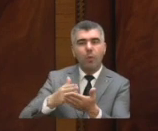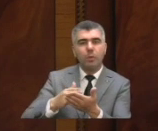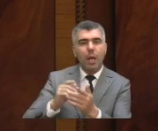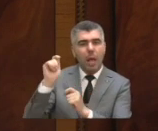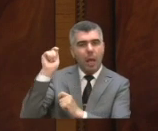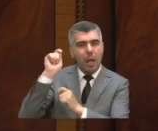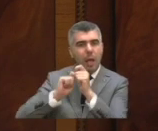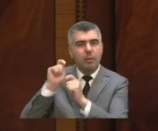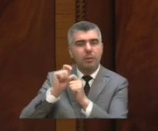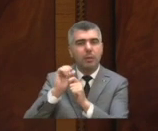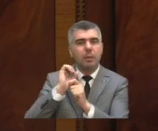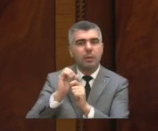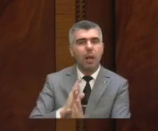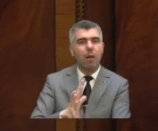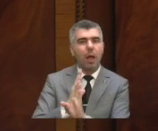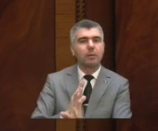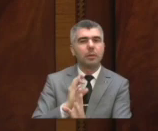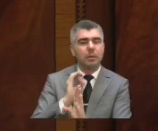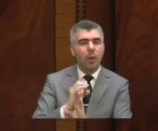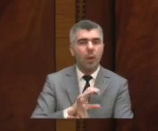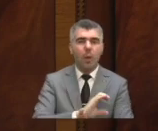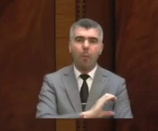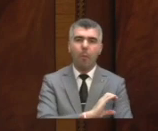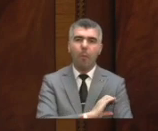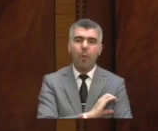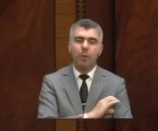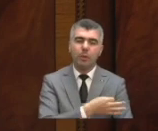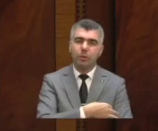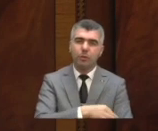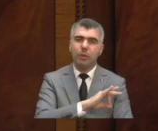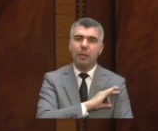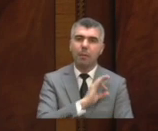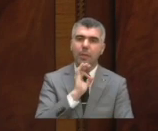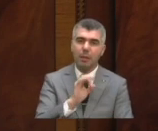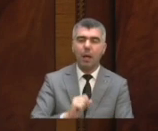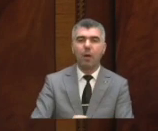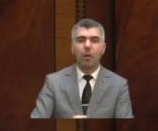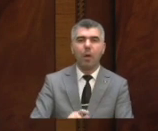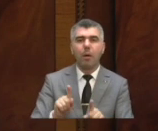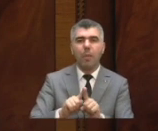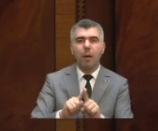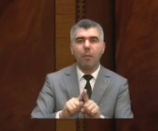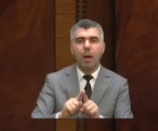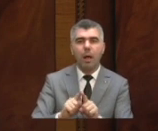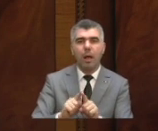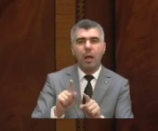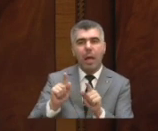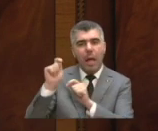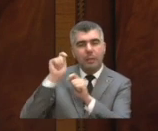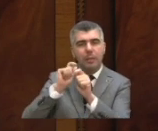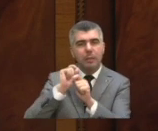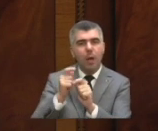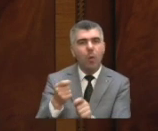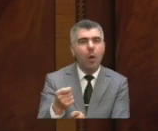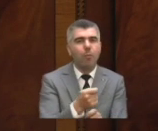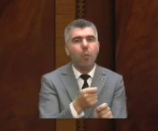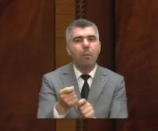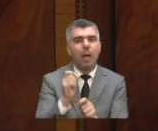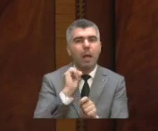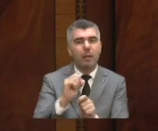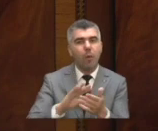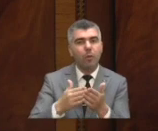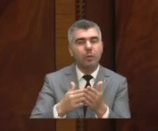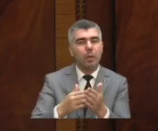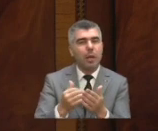المسلحه الملكيه والامن الوطني والدرك الملكي والقوات المساعده والوقايه المدنيه على